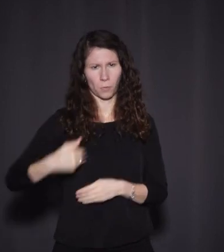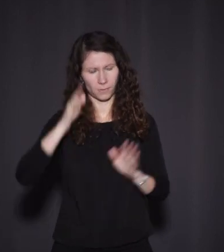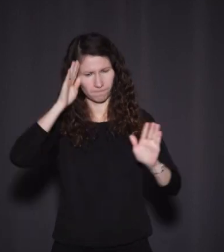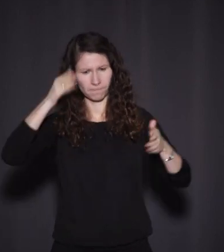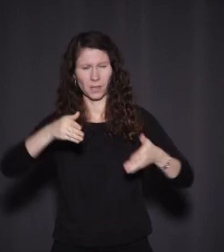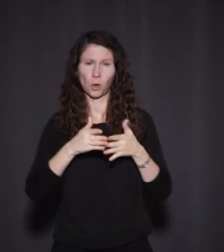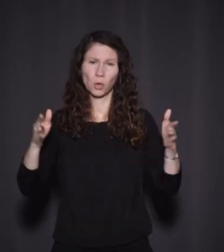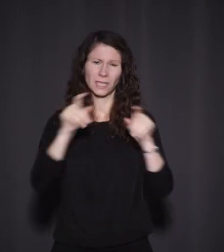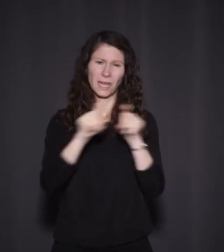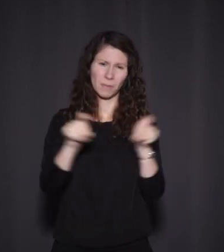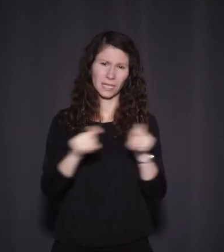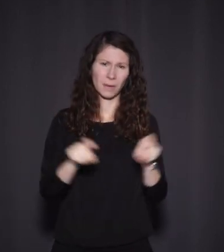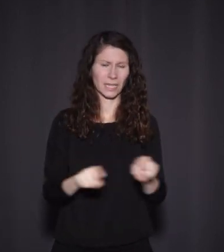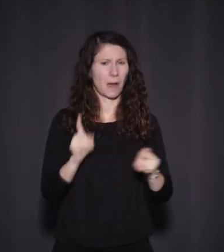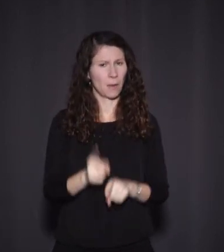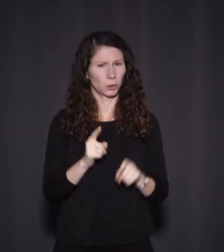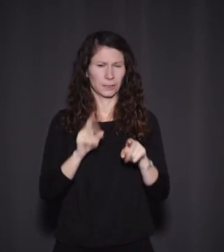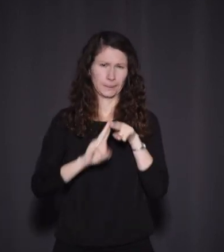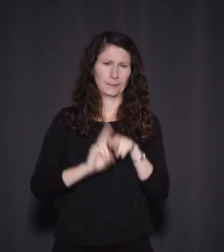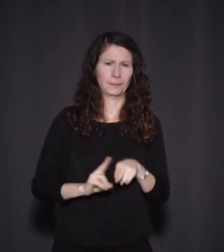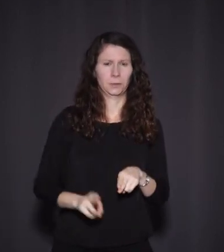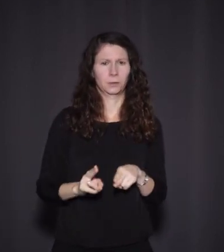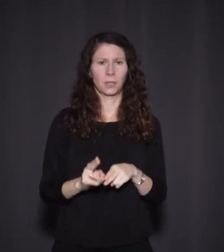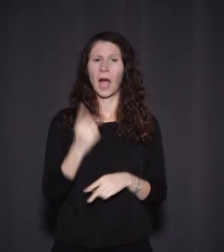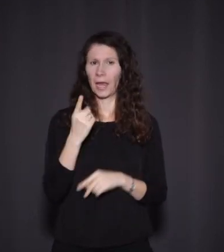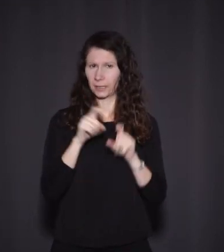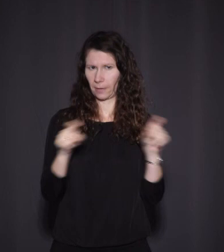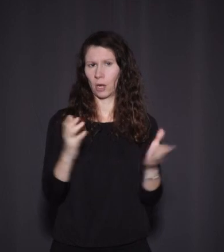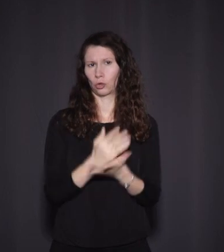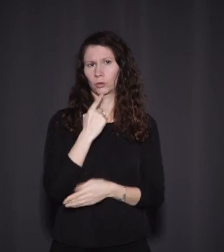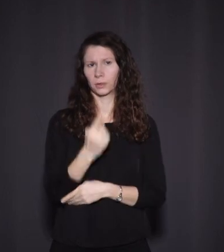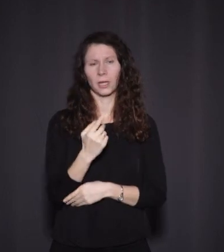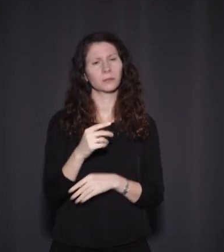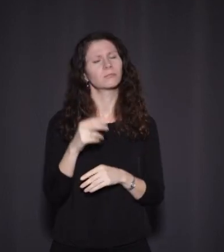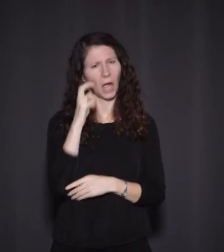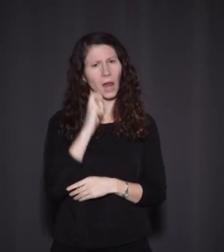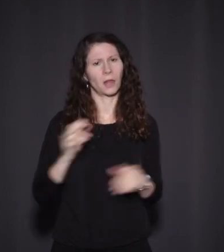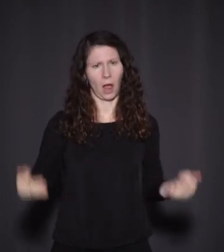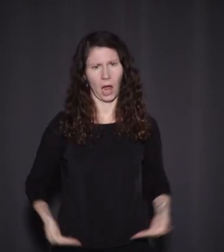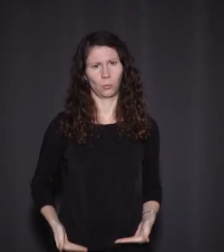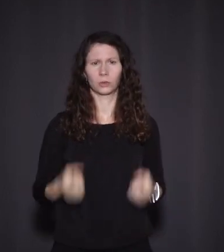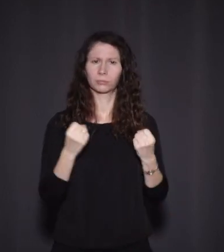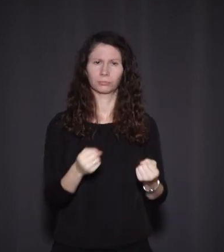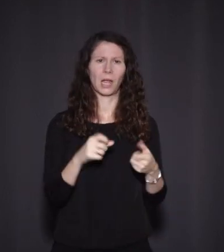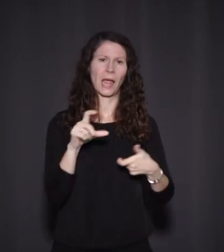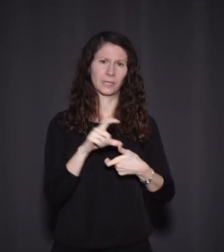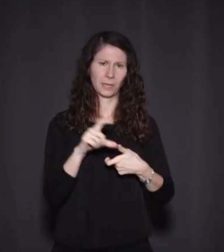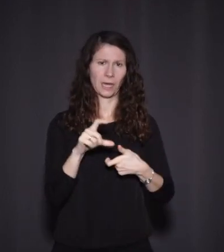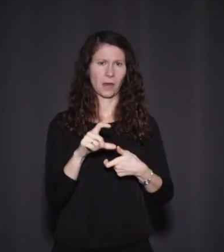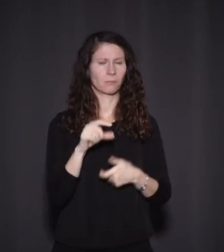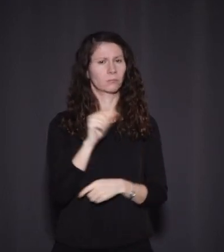jetzt angegangen werden müssen. Ein Thema ist schon angesprochen worden, das ist das Thema Altersarmut. Da hat ja vor allem die SPD auch sehr